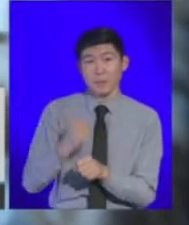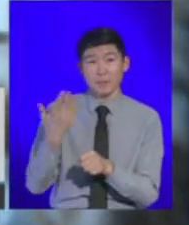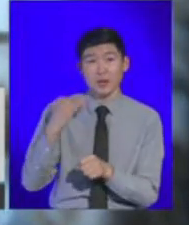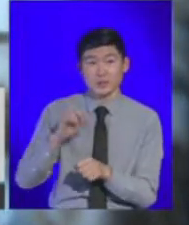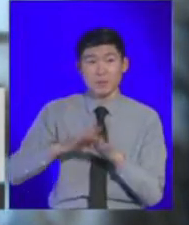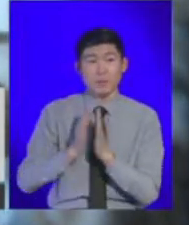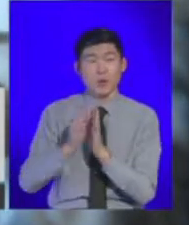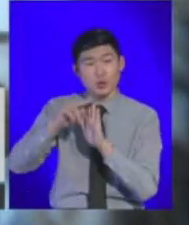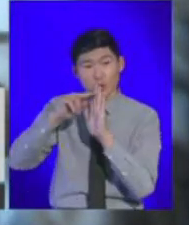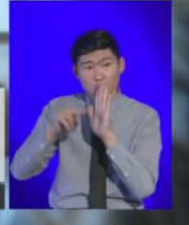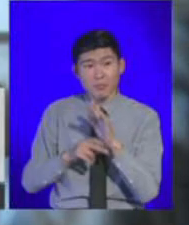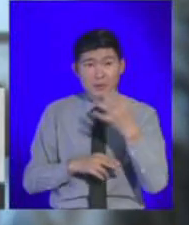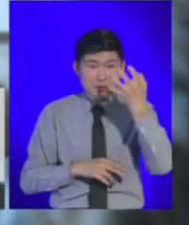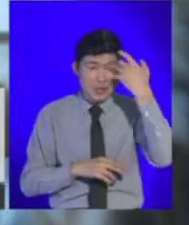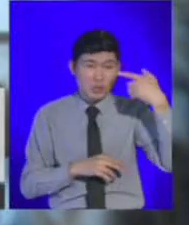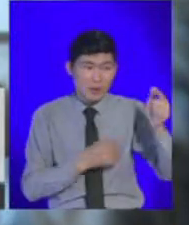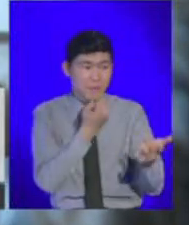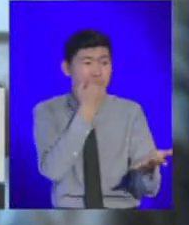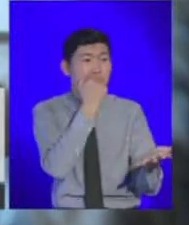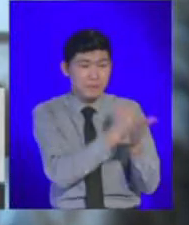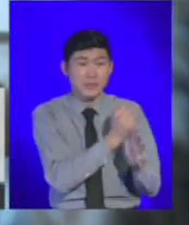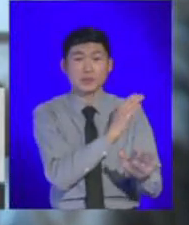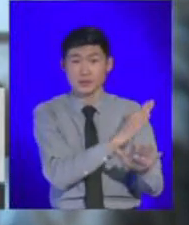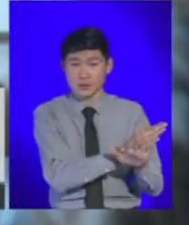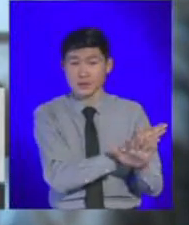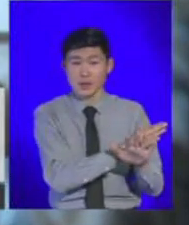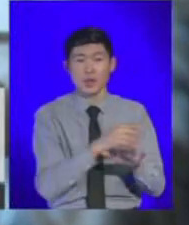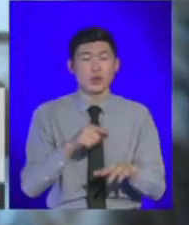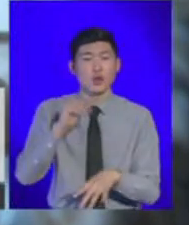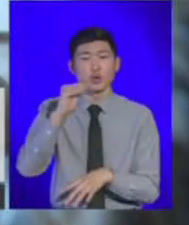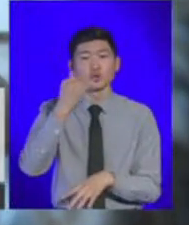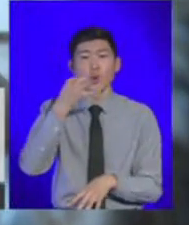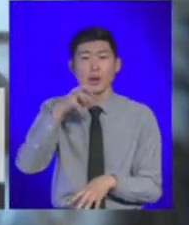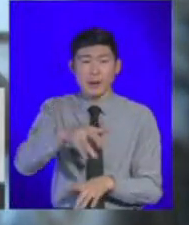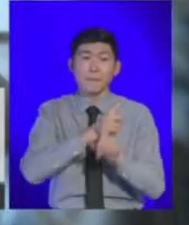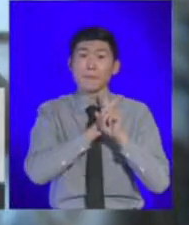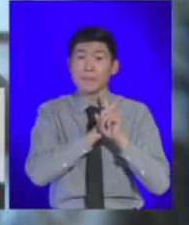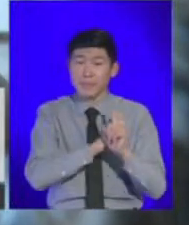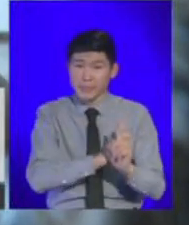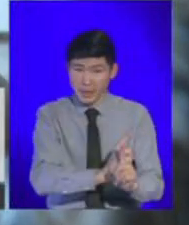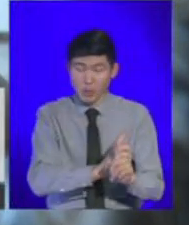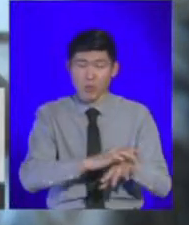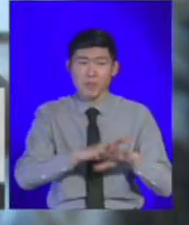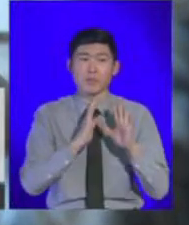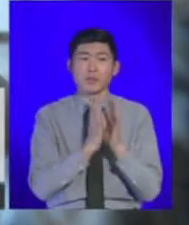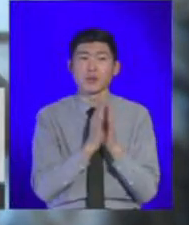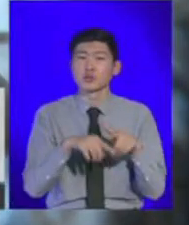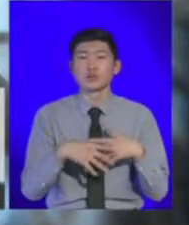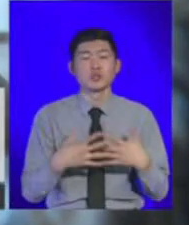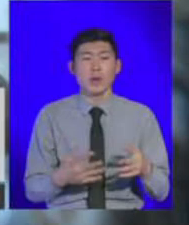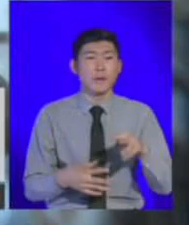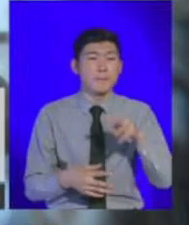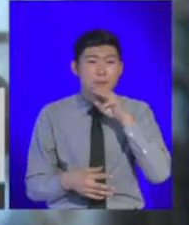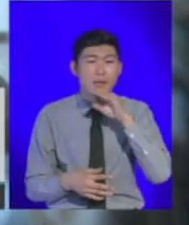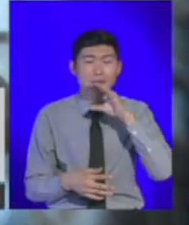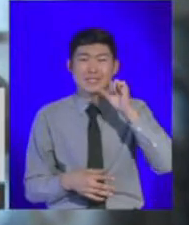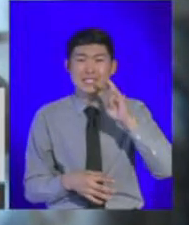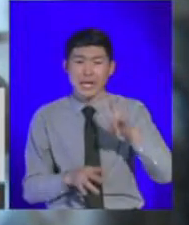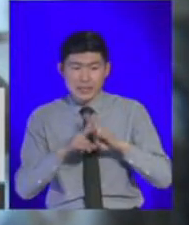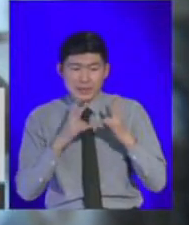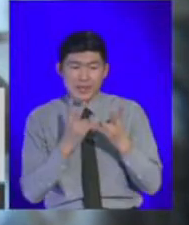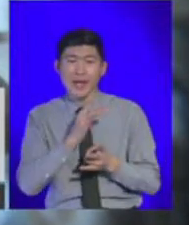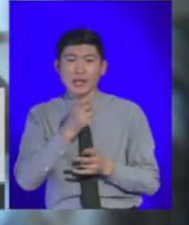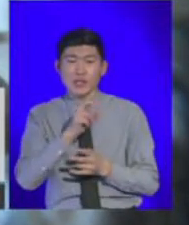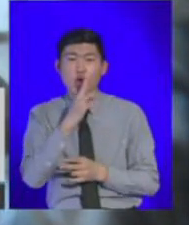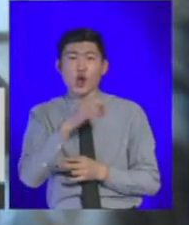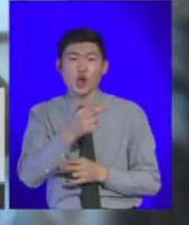журмыг би засгийн газар орж батлуулсан юм. За тэгээ энэ журмын дагуу энэ журмаар бол нөгөө мэдээллийн сангийн нэгдсэн ангилал код ашигласан